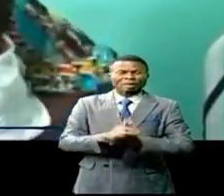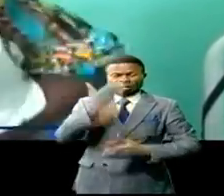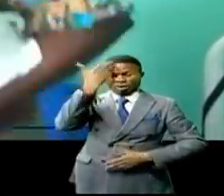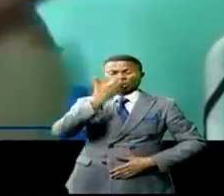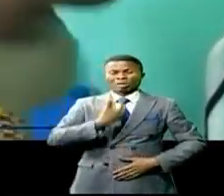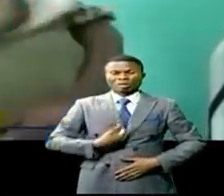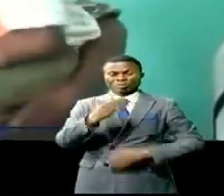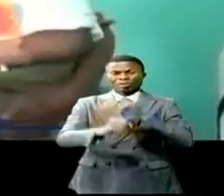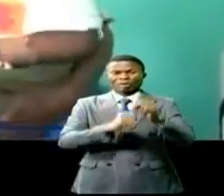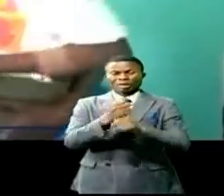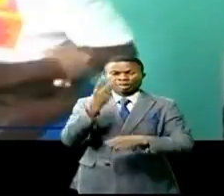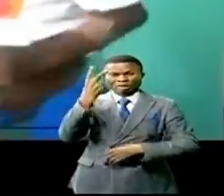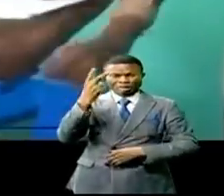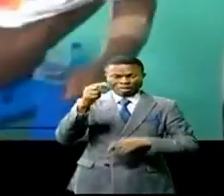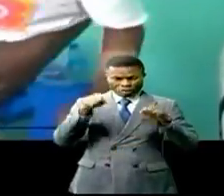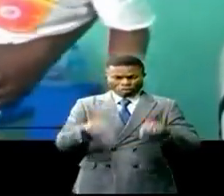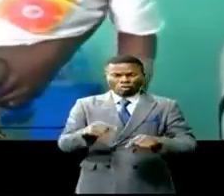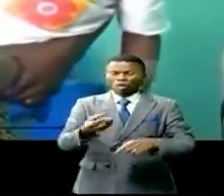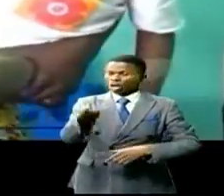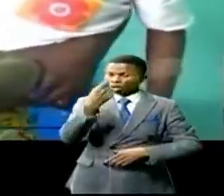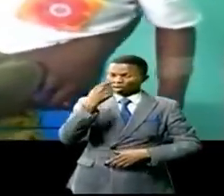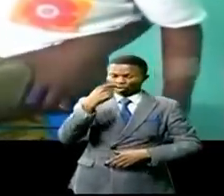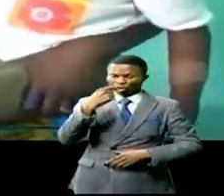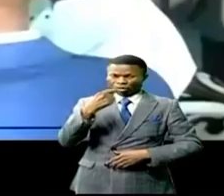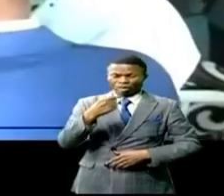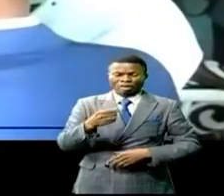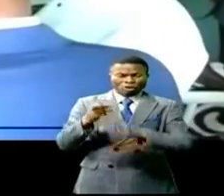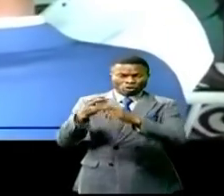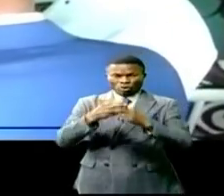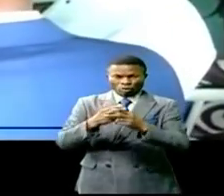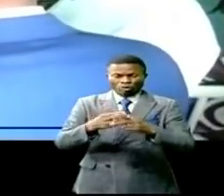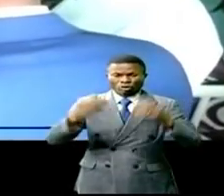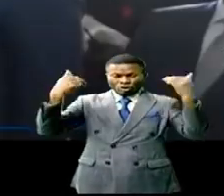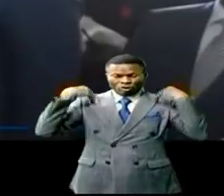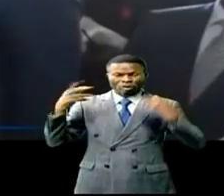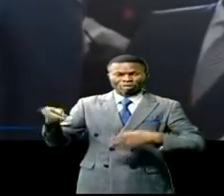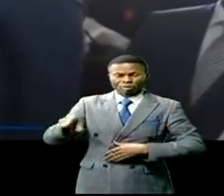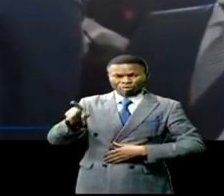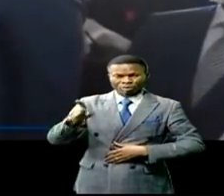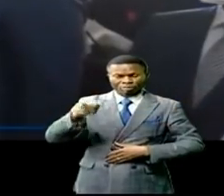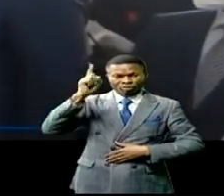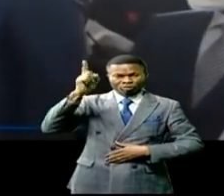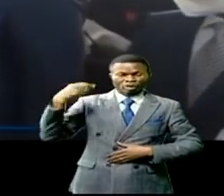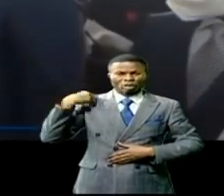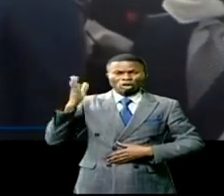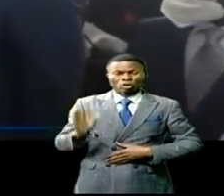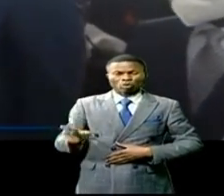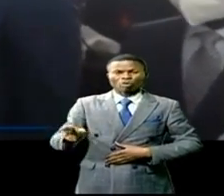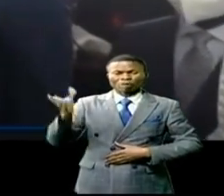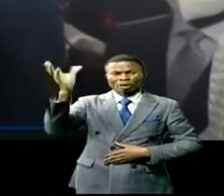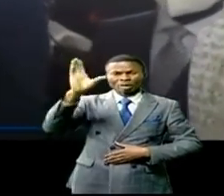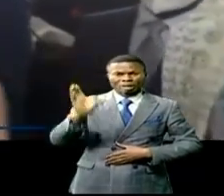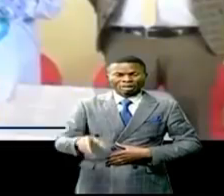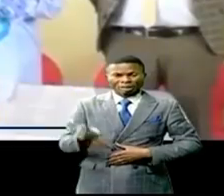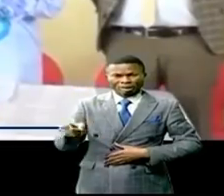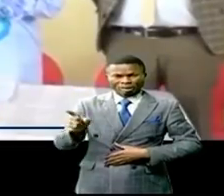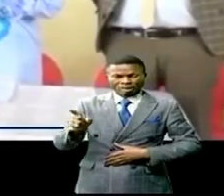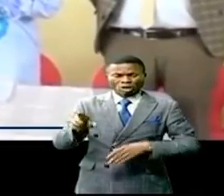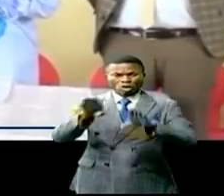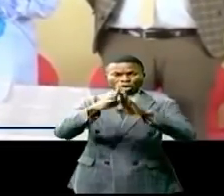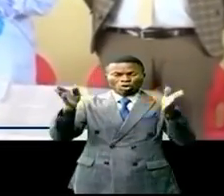deux ans et sera aujourd'hui soignée grâce à la bienveillance de notre thé provincial le numéro un indien au katanga procédera par la suite à l'ouverture